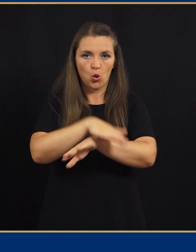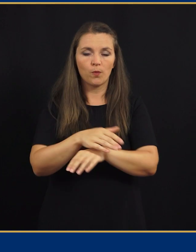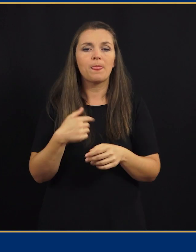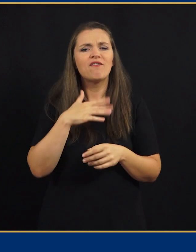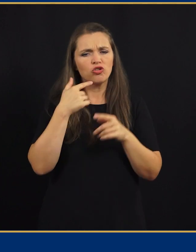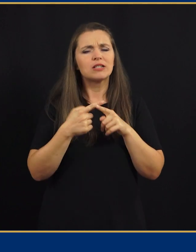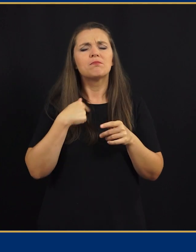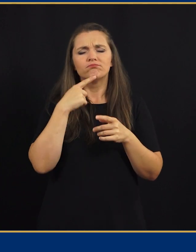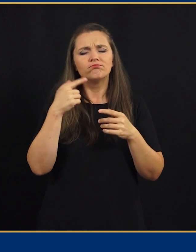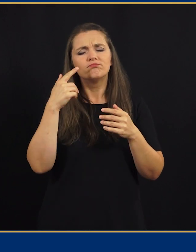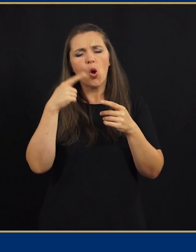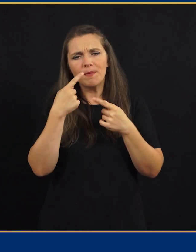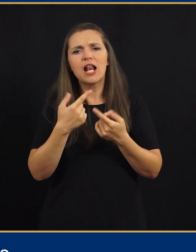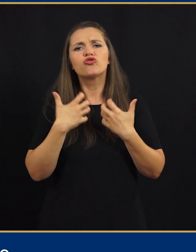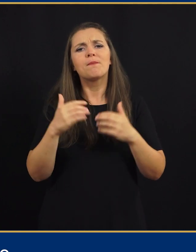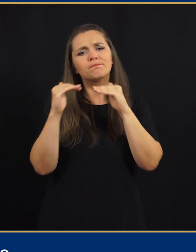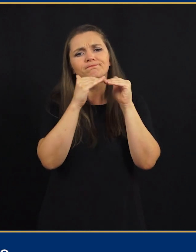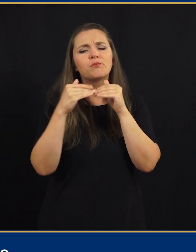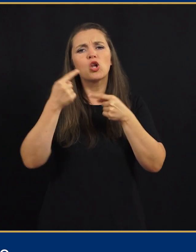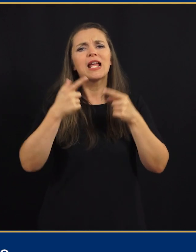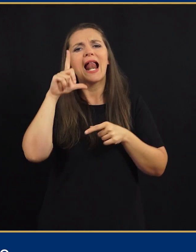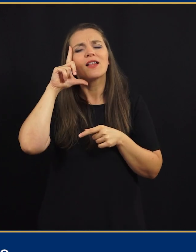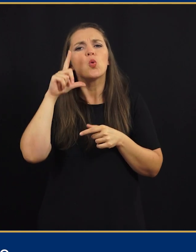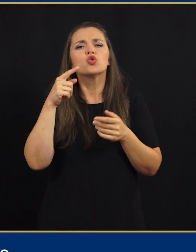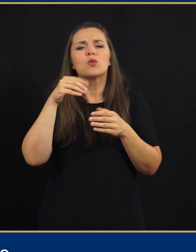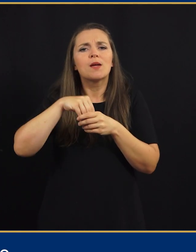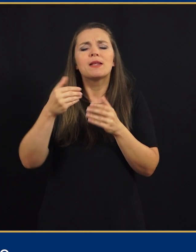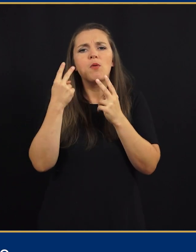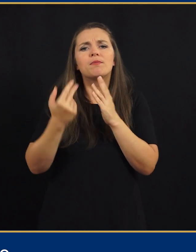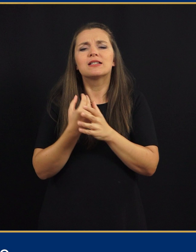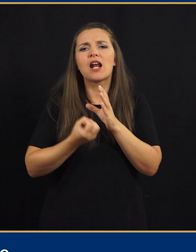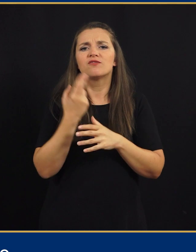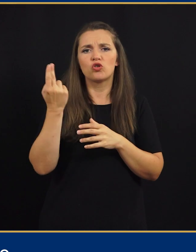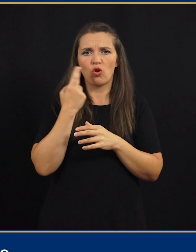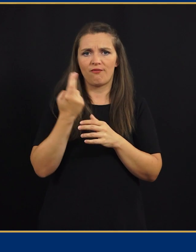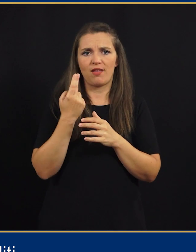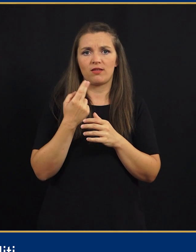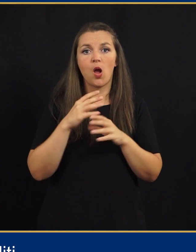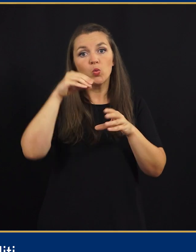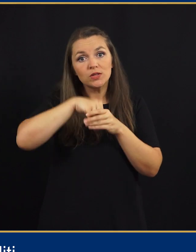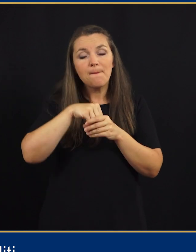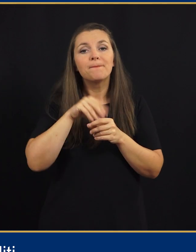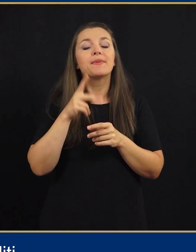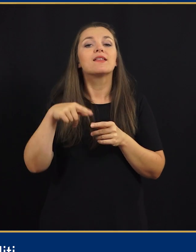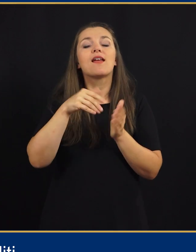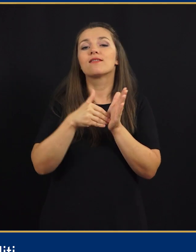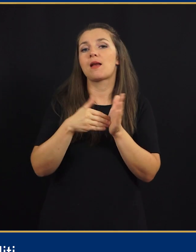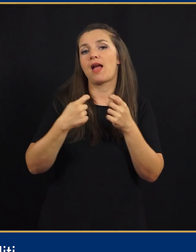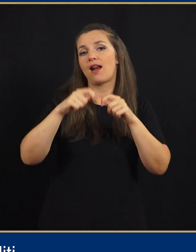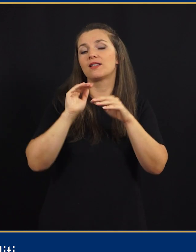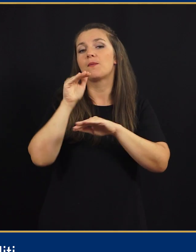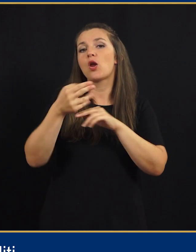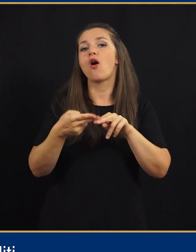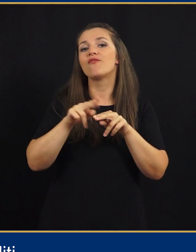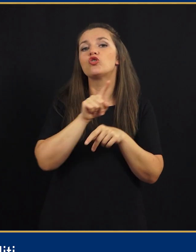omenila, da si želim poenotenja politike glede ključnih vsebin, ki so pomembne za razvoj Slovenije. Vsebin, ki jih je treba graditi